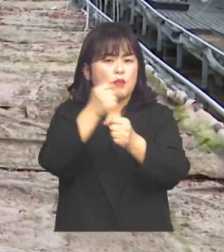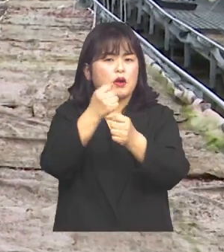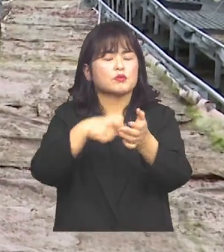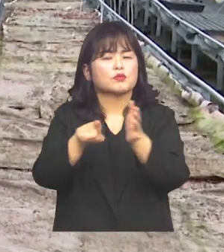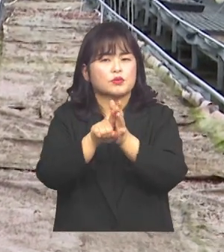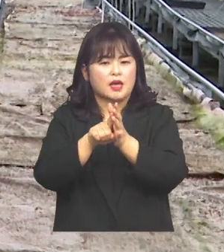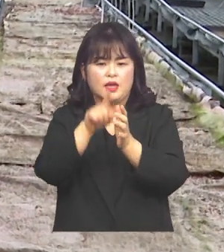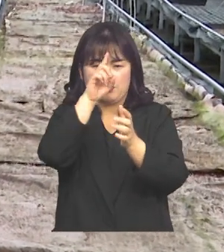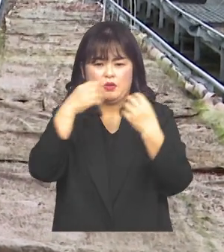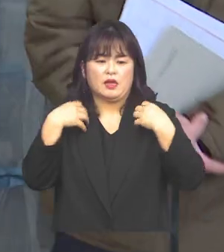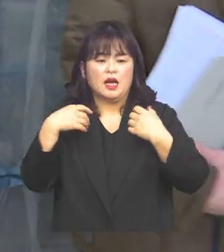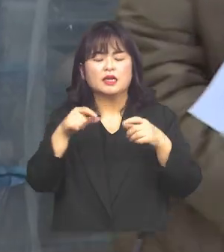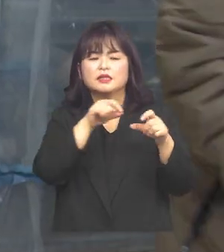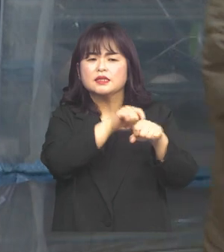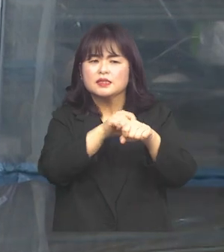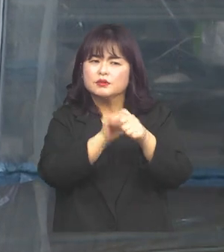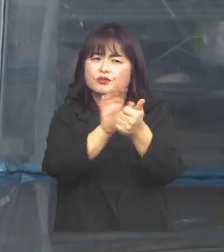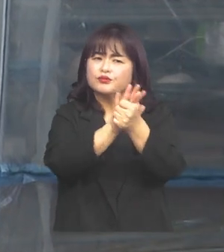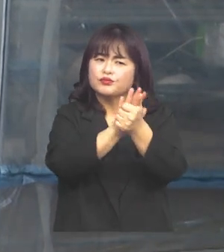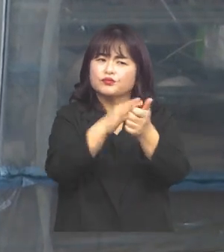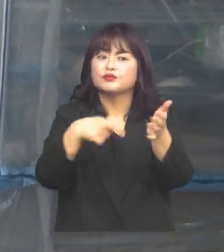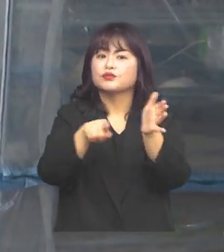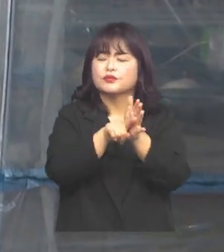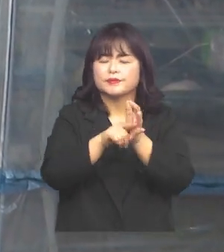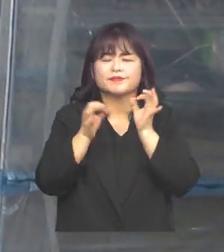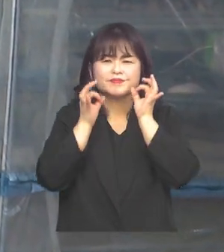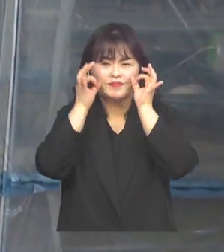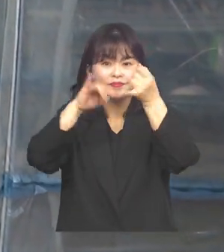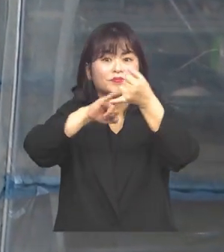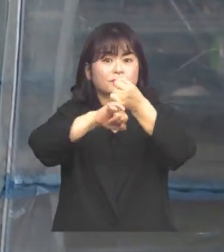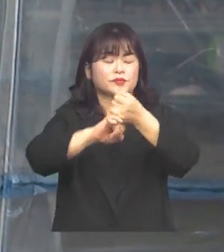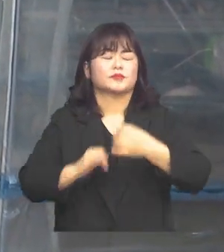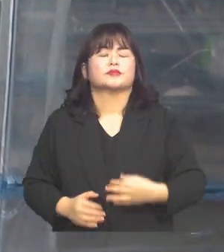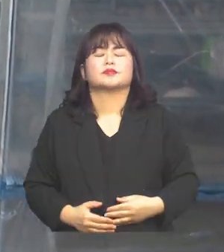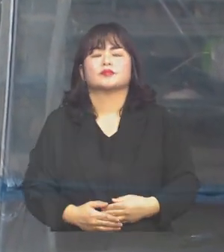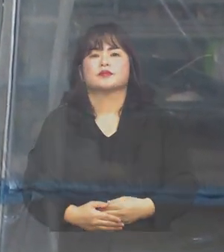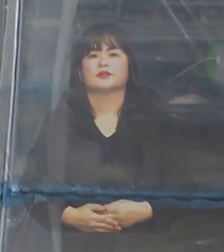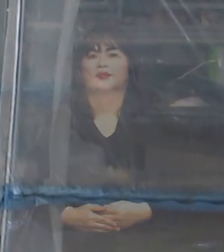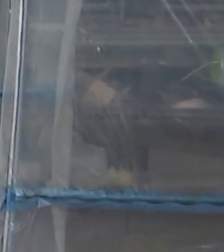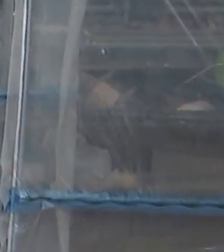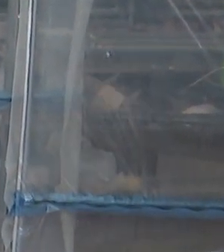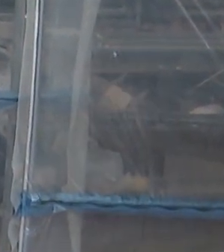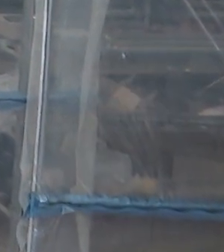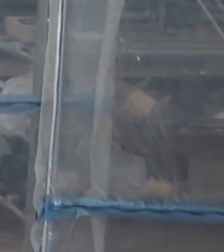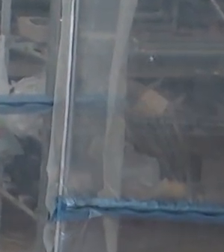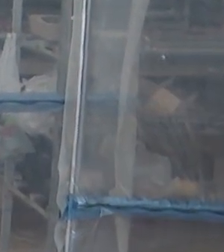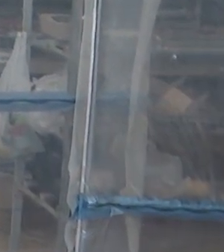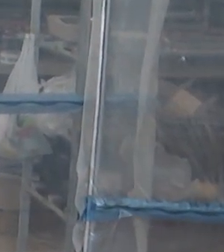지원과 복구를 위한 정부 차원의 특별 지원책이 마련될 수 있도록 힘쓰겠다고 말했습니다.